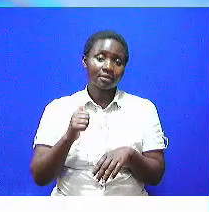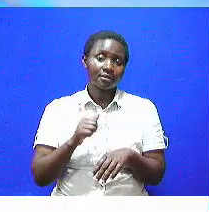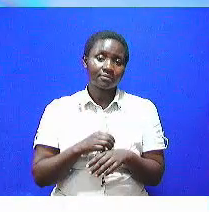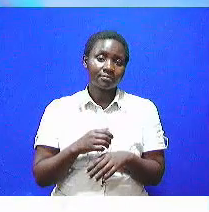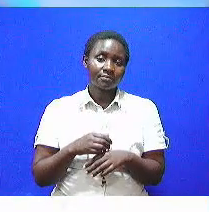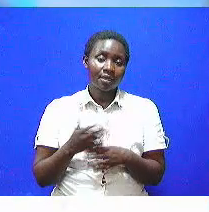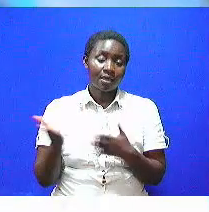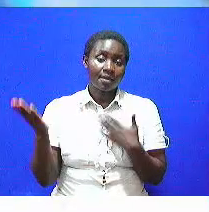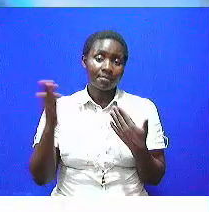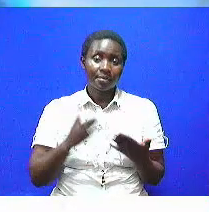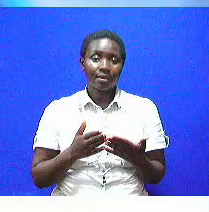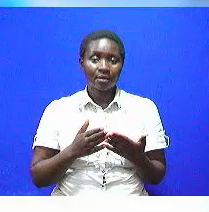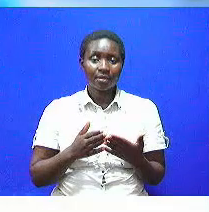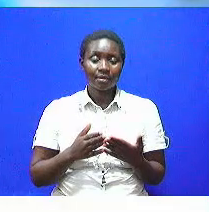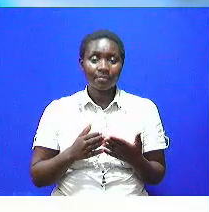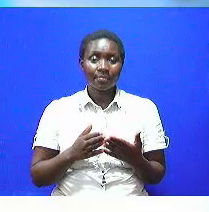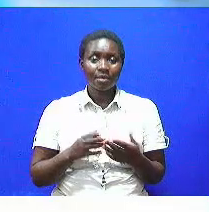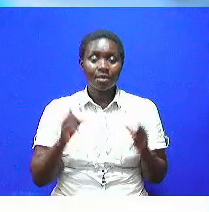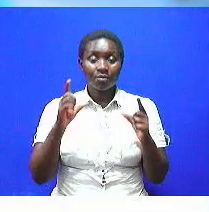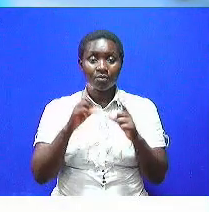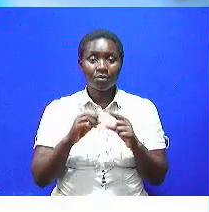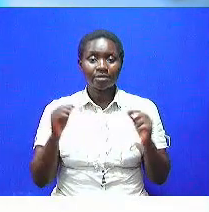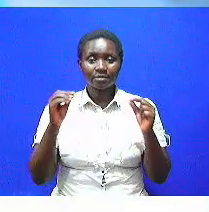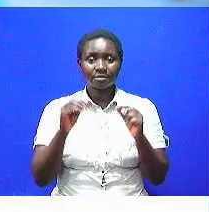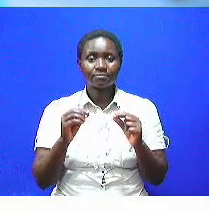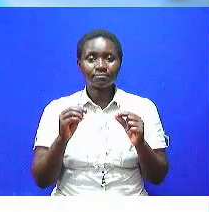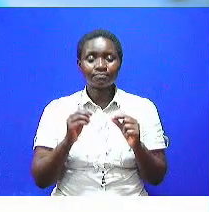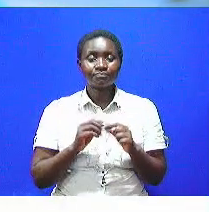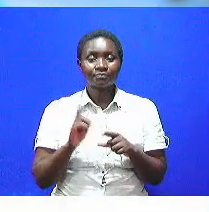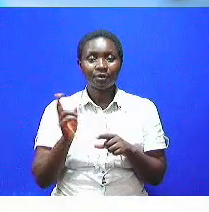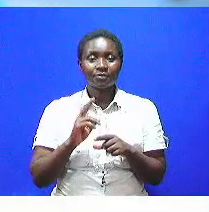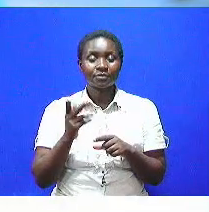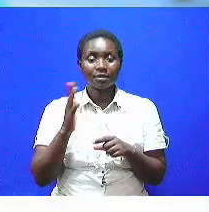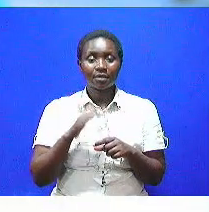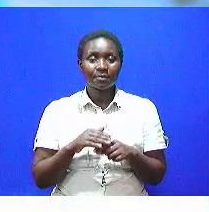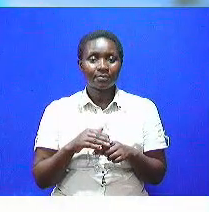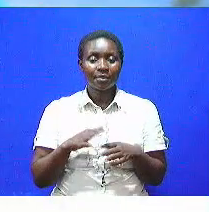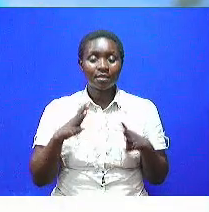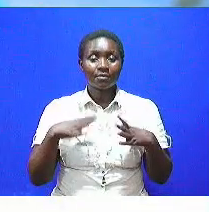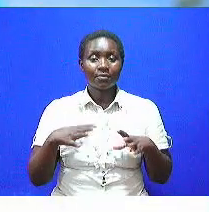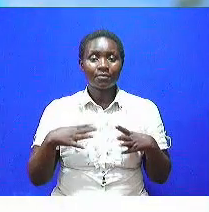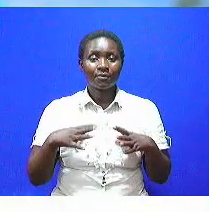baleta amangana babwate bataranya korera kende banyaleta sawa na inchi